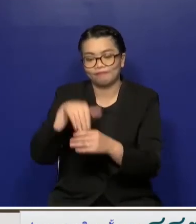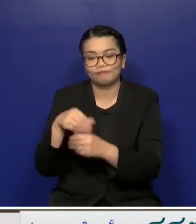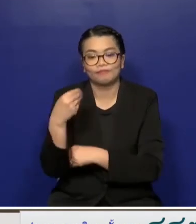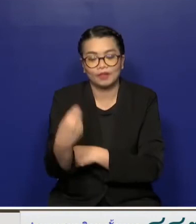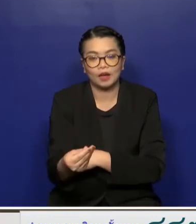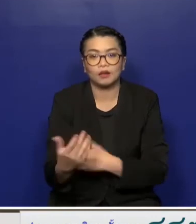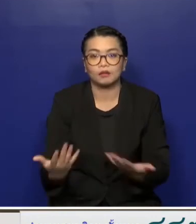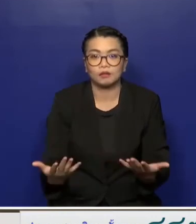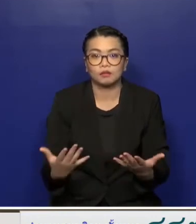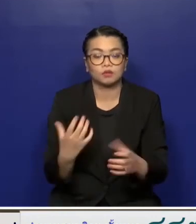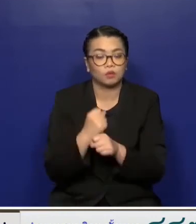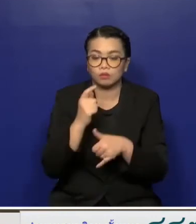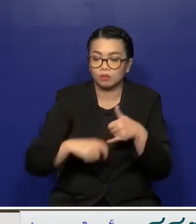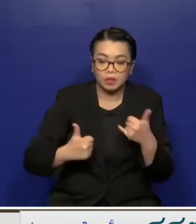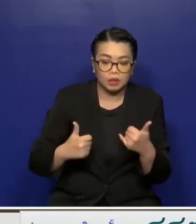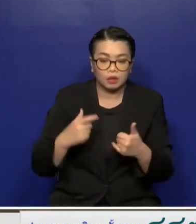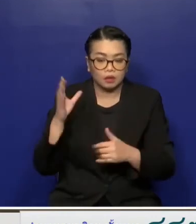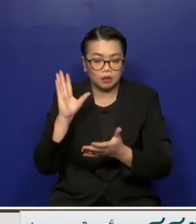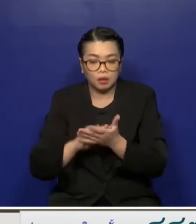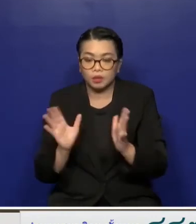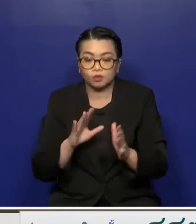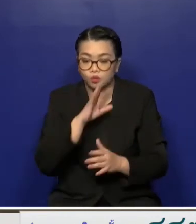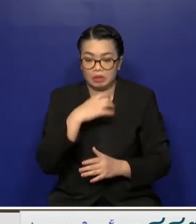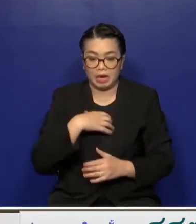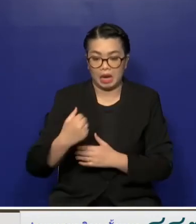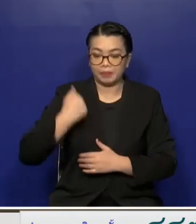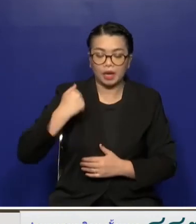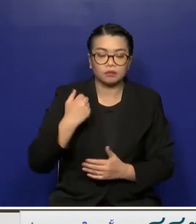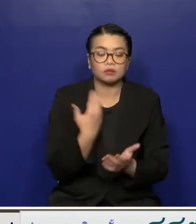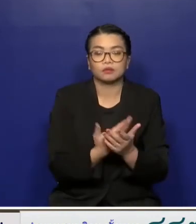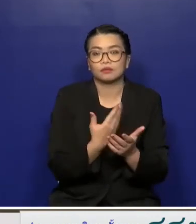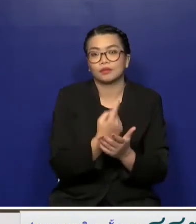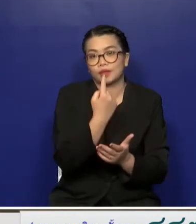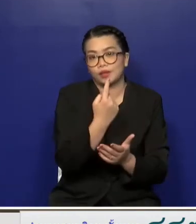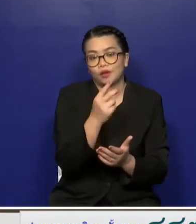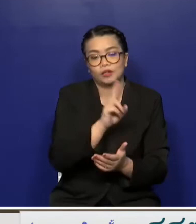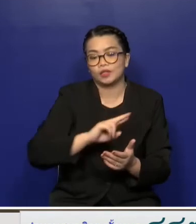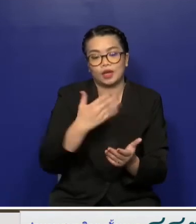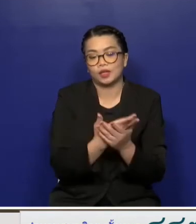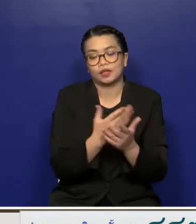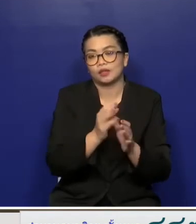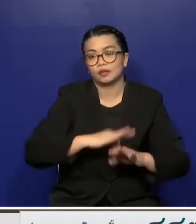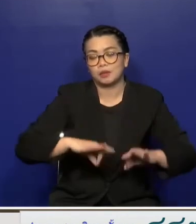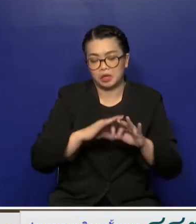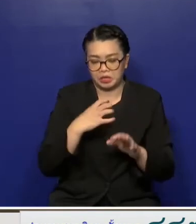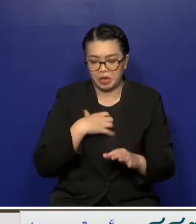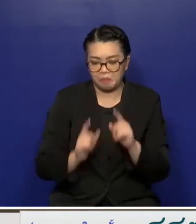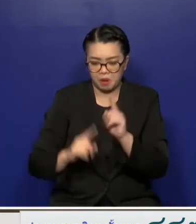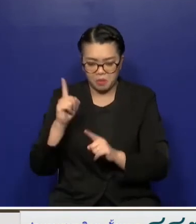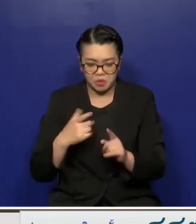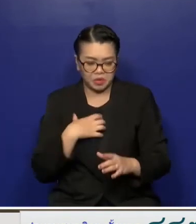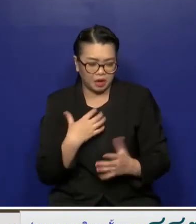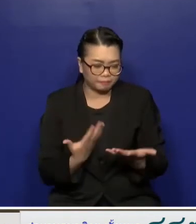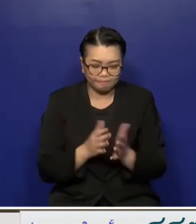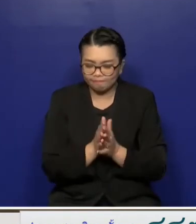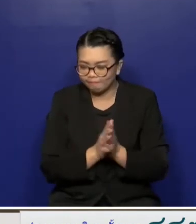ามาดูแลประชาชนเลยเพียงแต่วันหนึ่งอยากมีอำนาจอยากมีบริษัทไปรับเหมาประมูลเพื่อหา